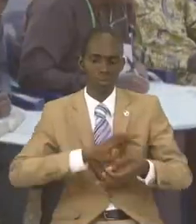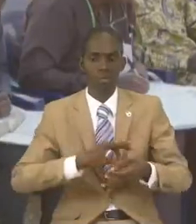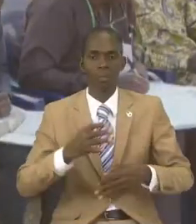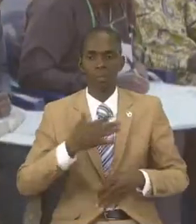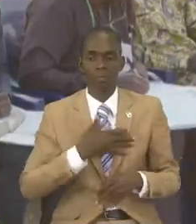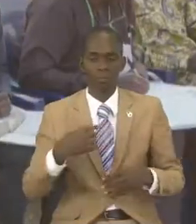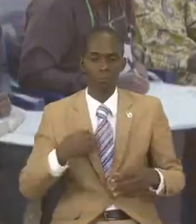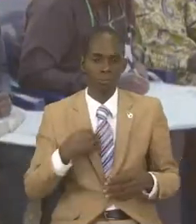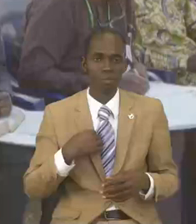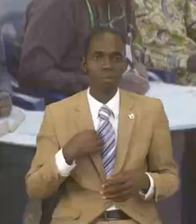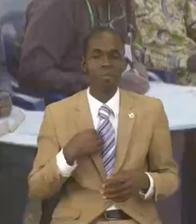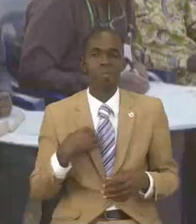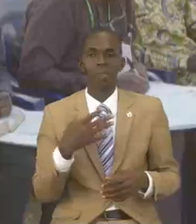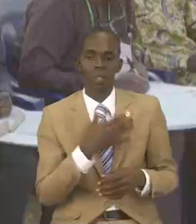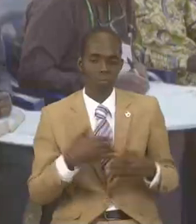tunique.